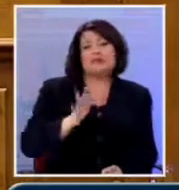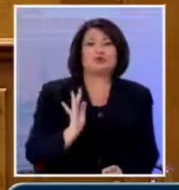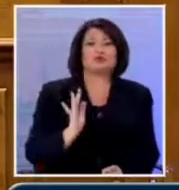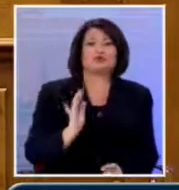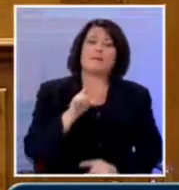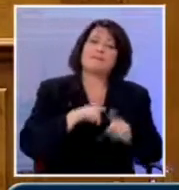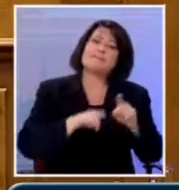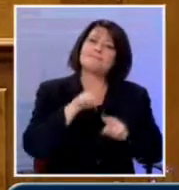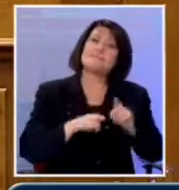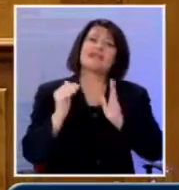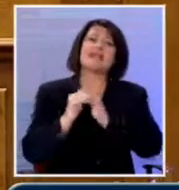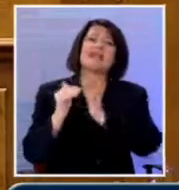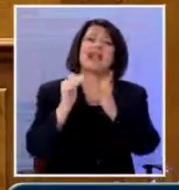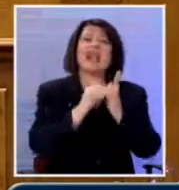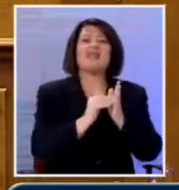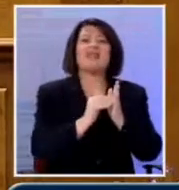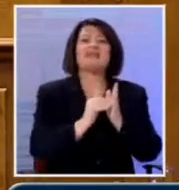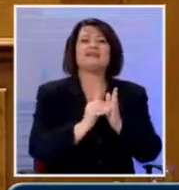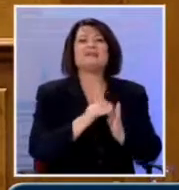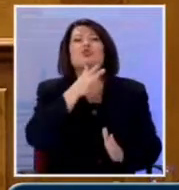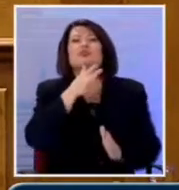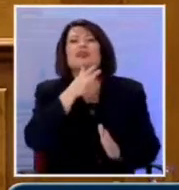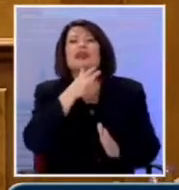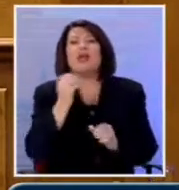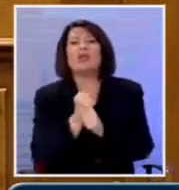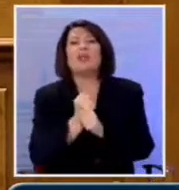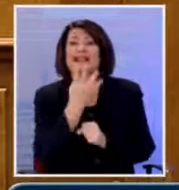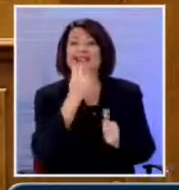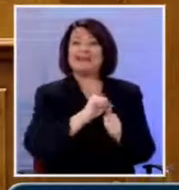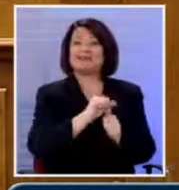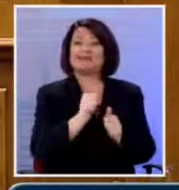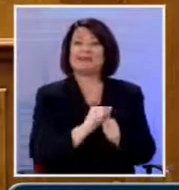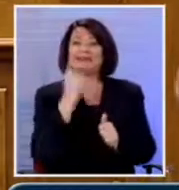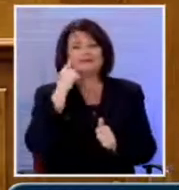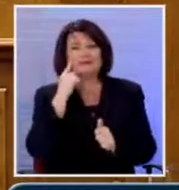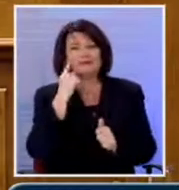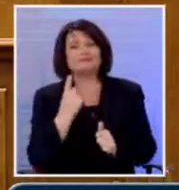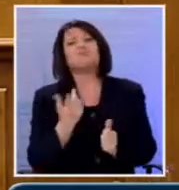κάποιες μερικές χιλιάδες τετραμηνίτες εποχιακοί την ώρα της